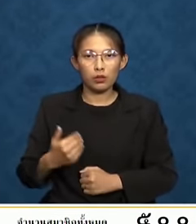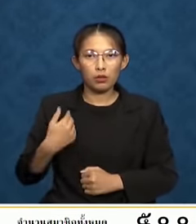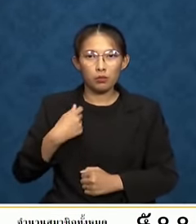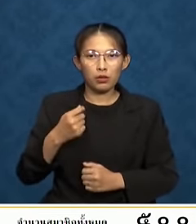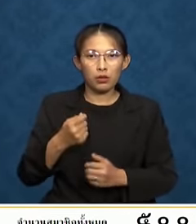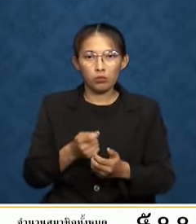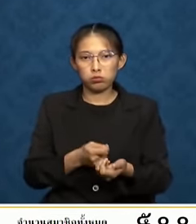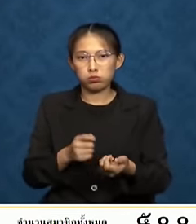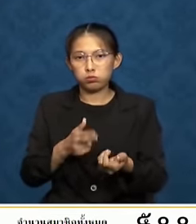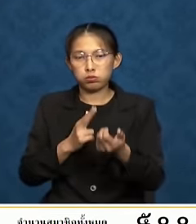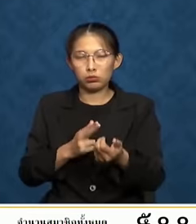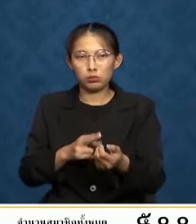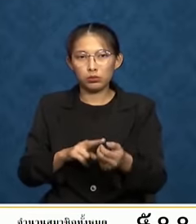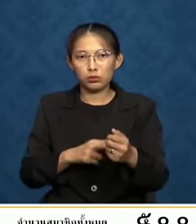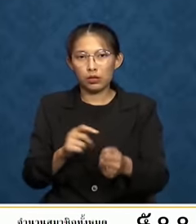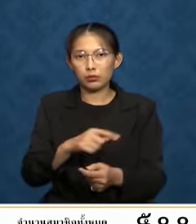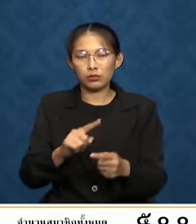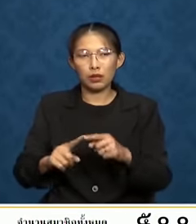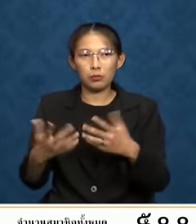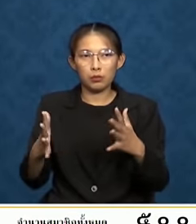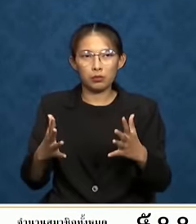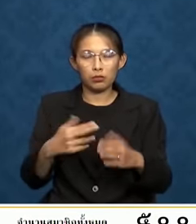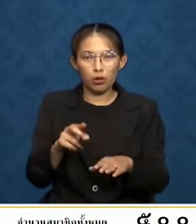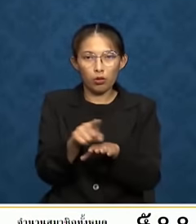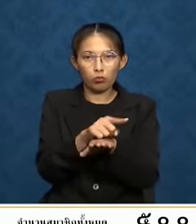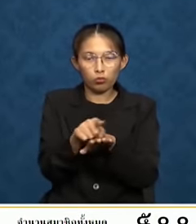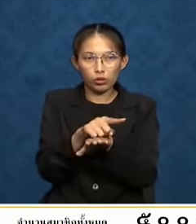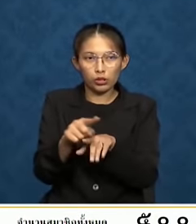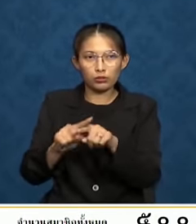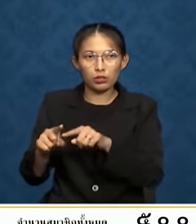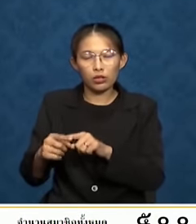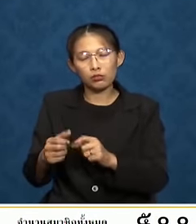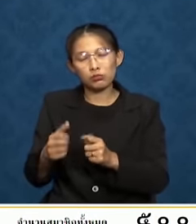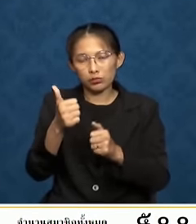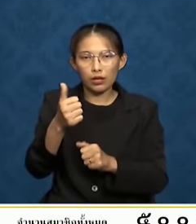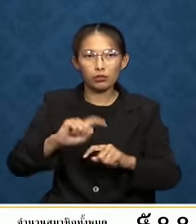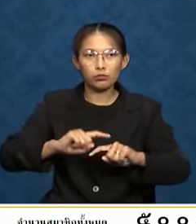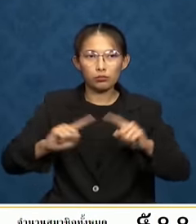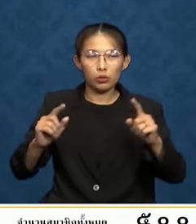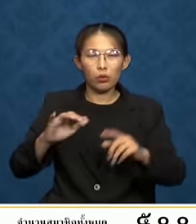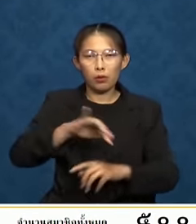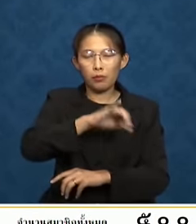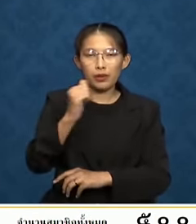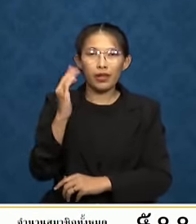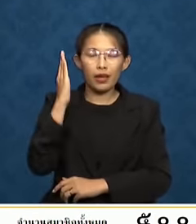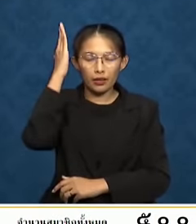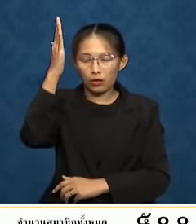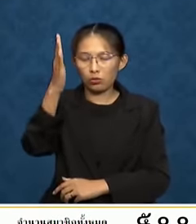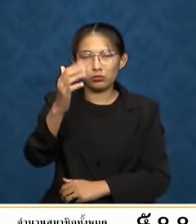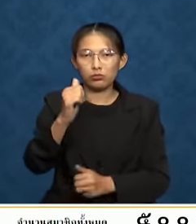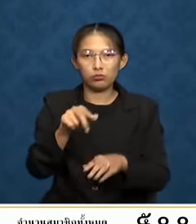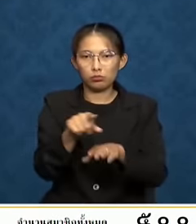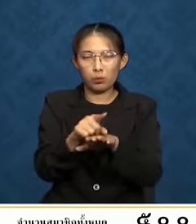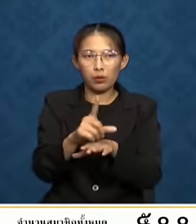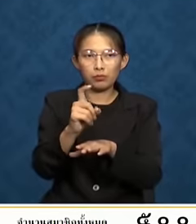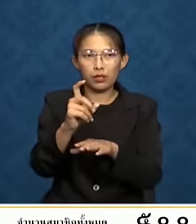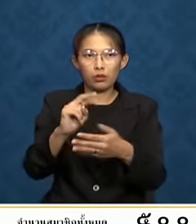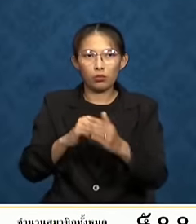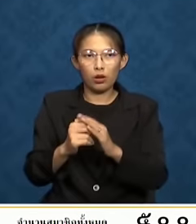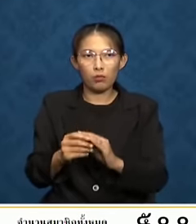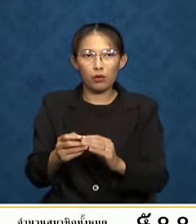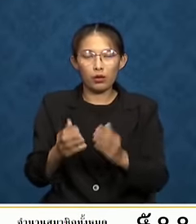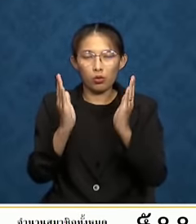ปืนไม่ต้องพูดถึงนะแล้วรถถงรถถังอะไรก็ก็ยังพอไปได้แต่ว่าในอนาคตไม่นานไม่ใช่นะเขาไม่ได้เอาคนรบ